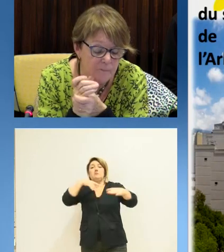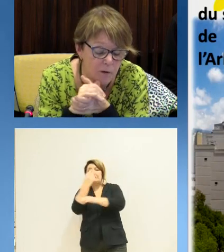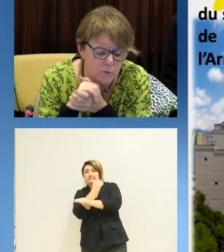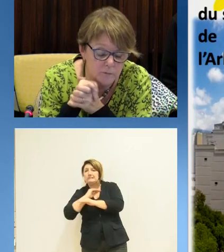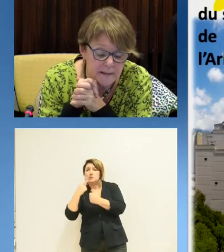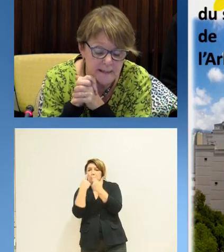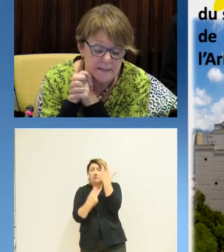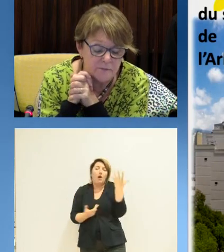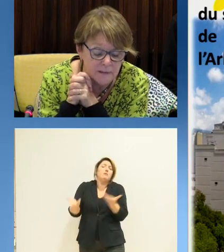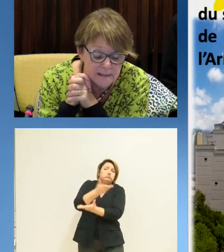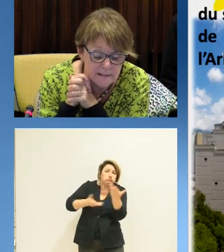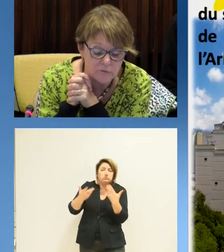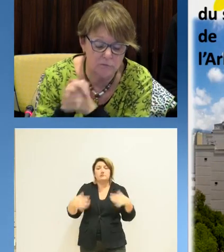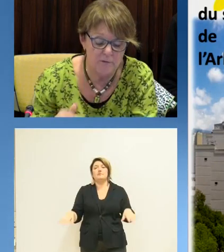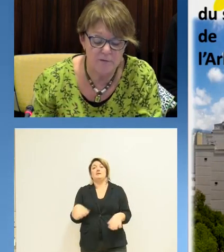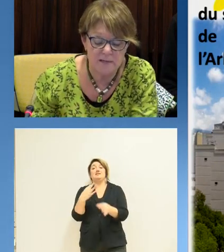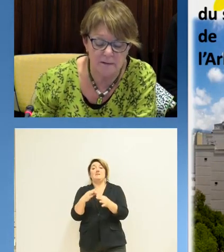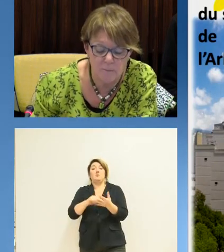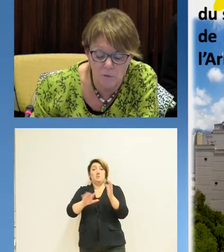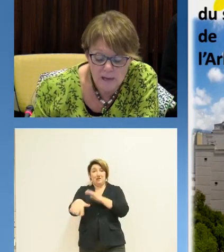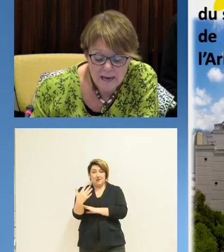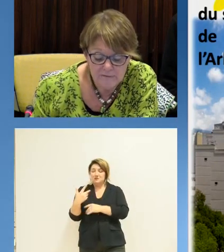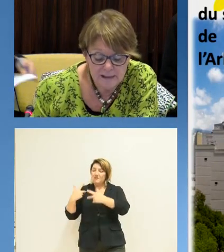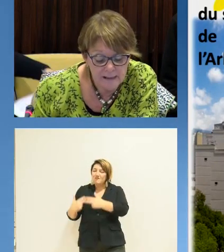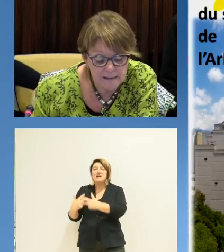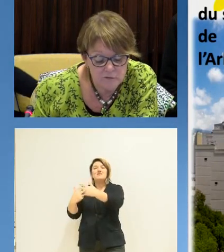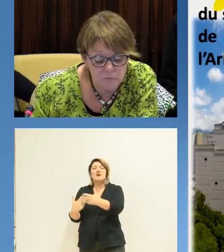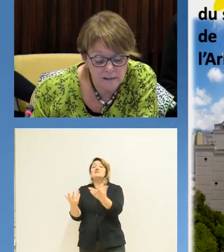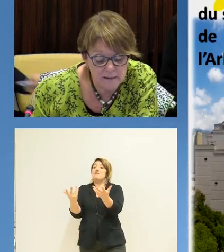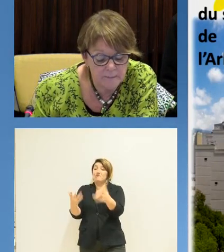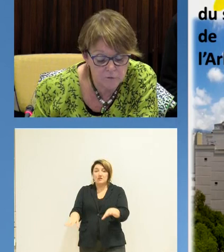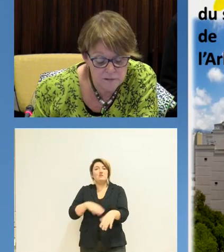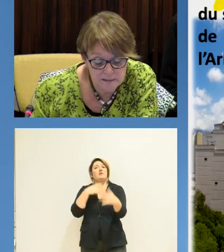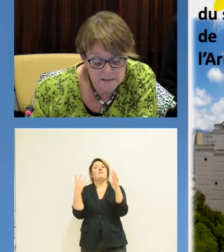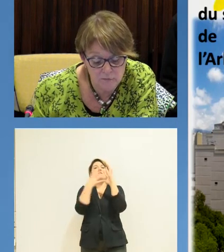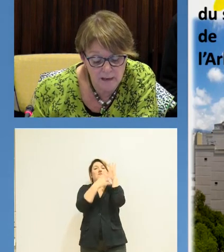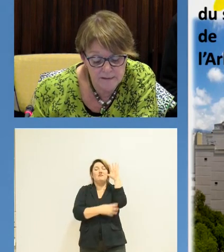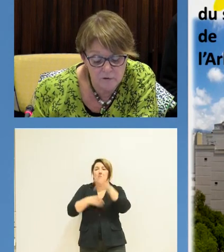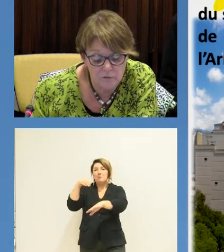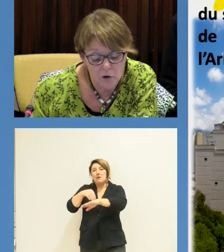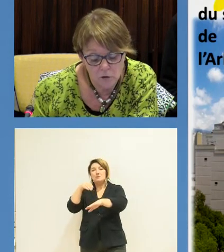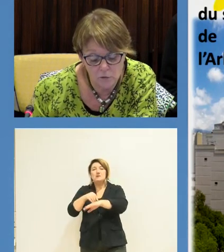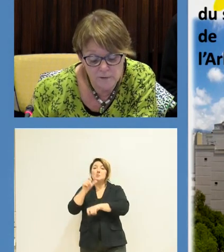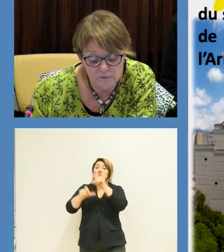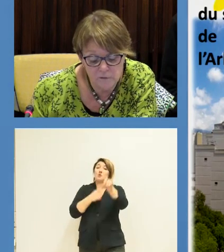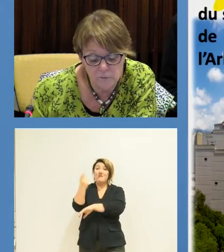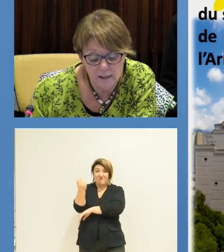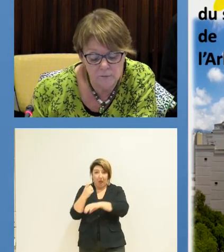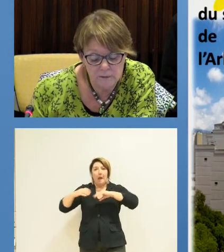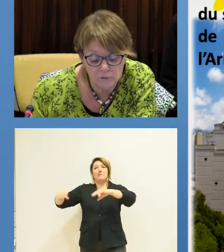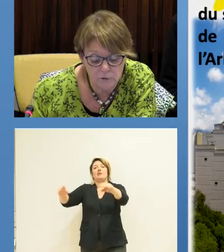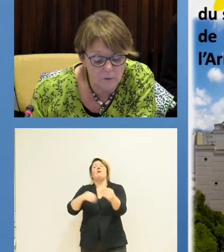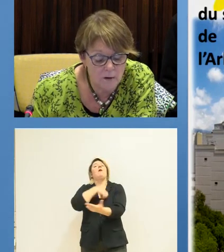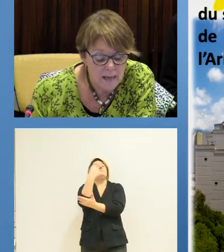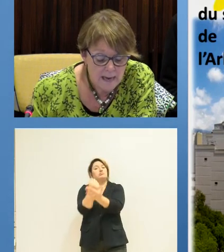septembre 2015 finalisation de la phase en amont avec la rédaction du cahier des préconisations habitante remis aux élus